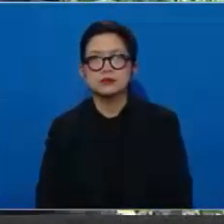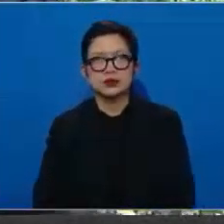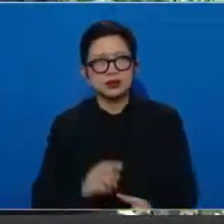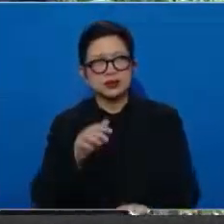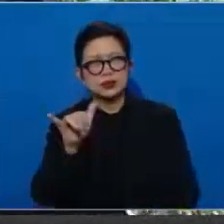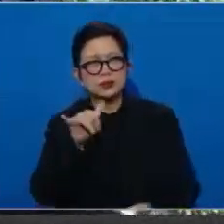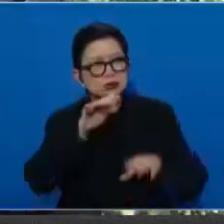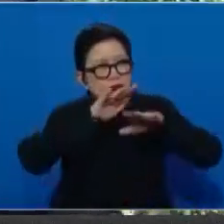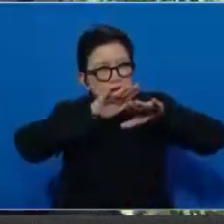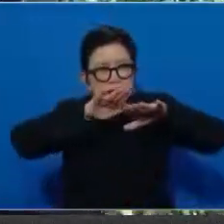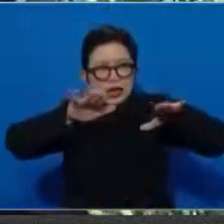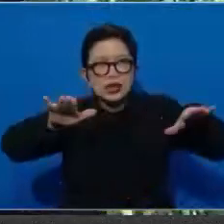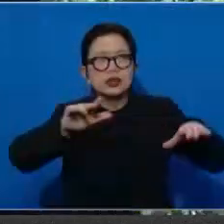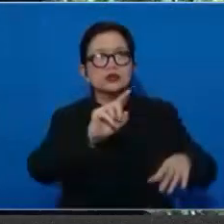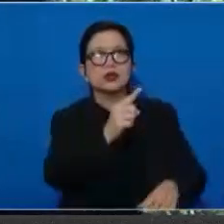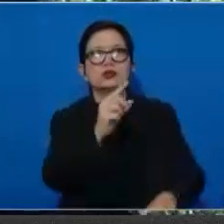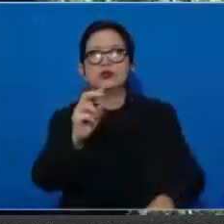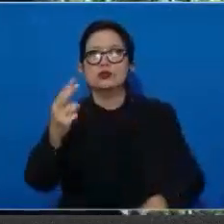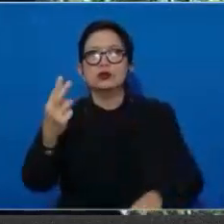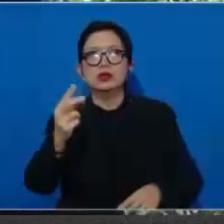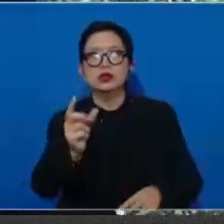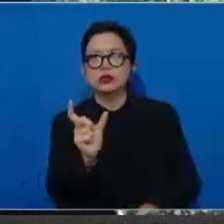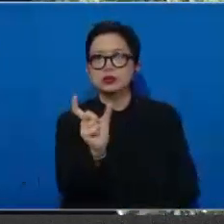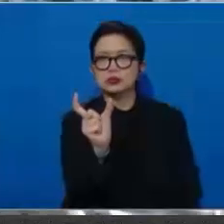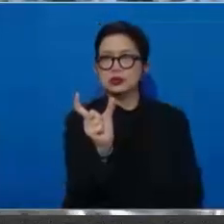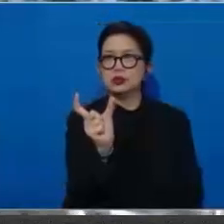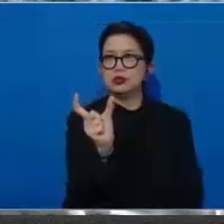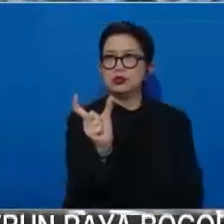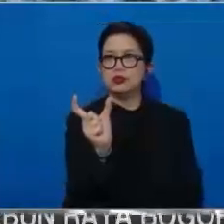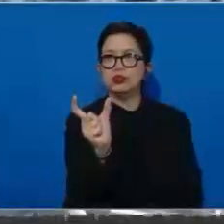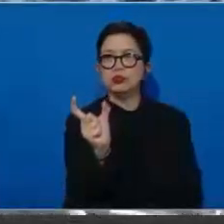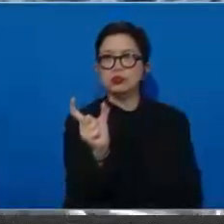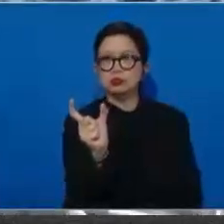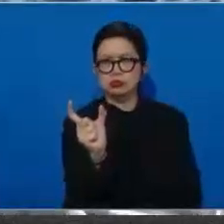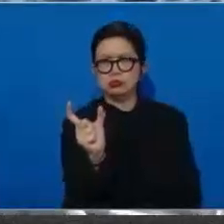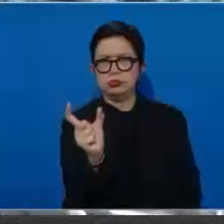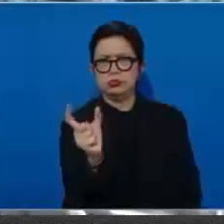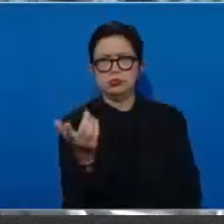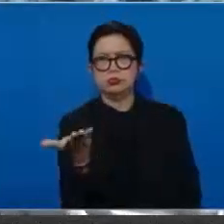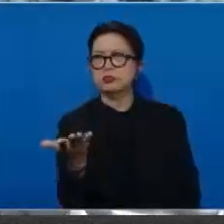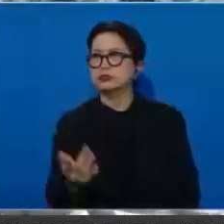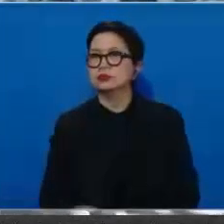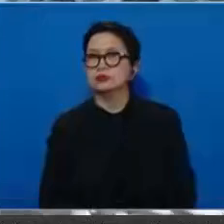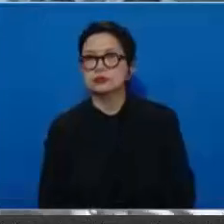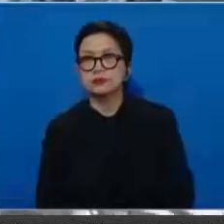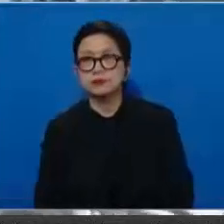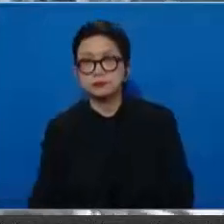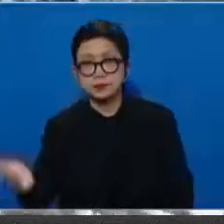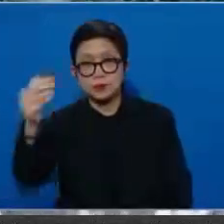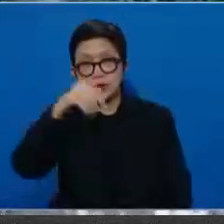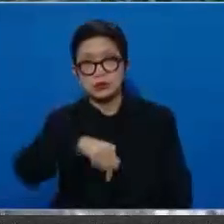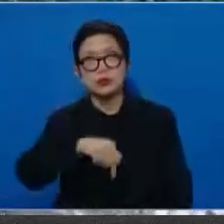ini seperti kayak U gitu ya, jadi bentuknya bagus lah. Untuk masuk ke wisata ini, pengunjung cukup